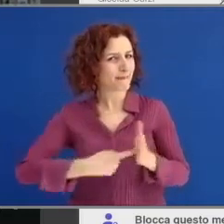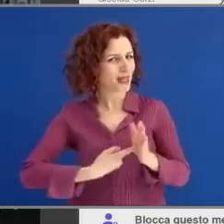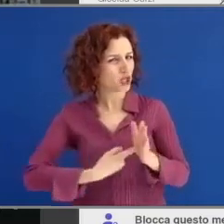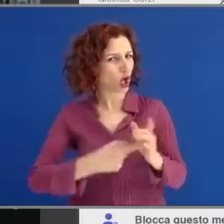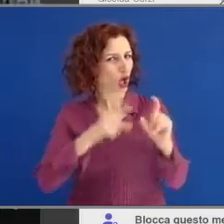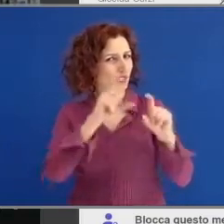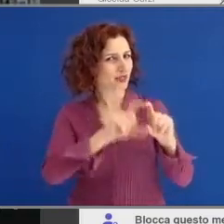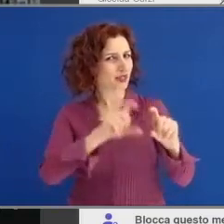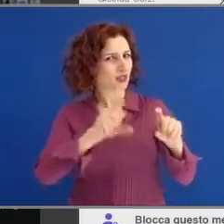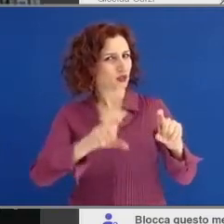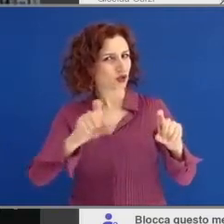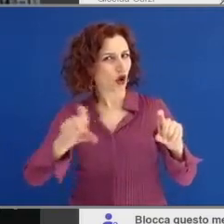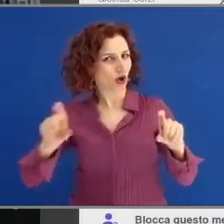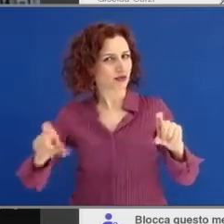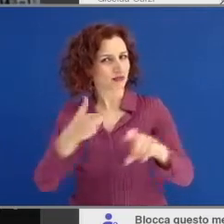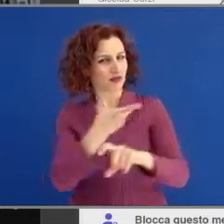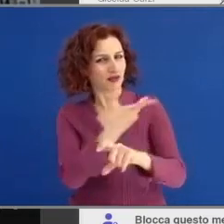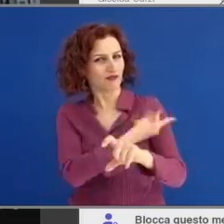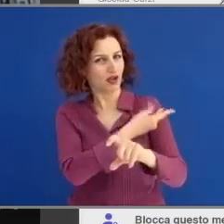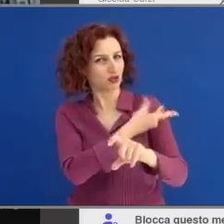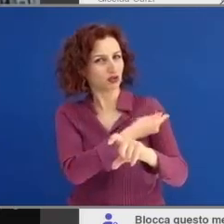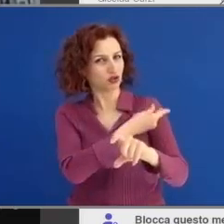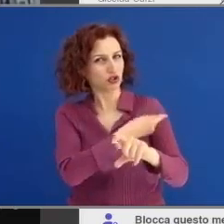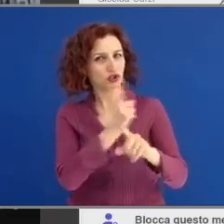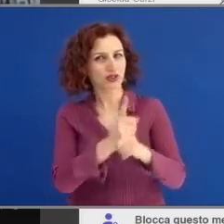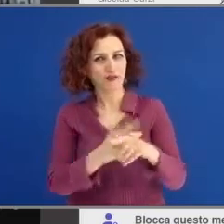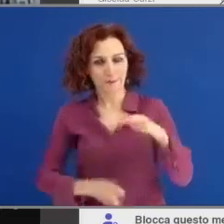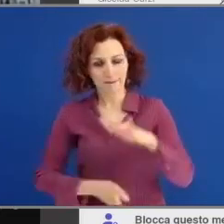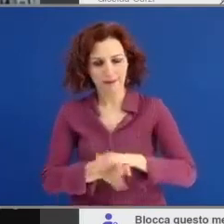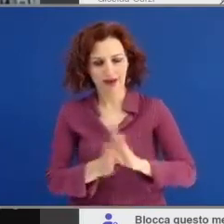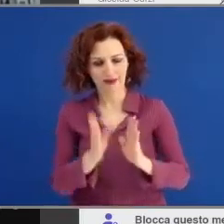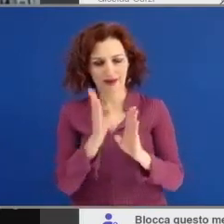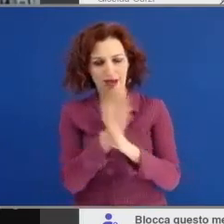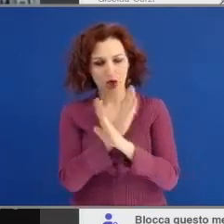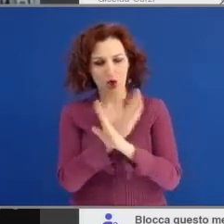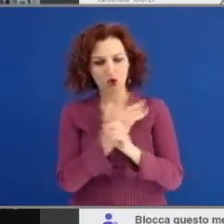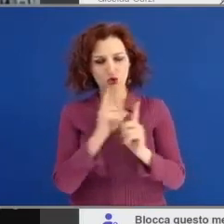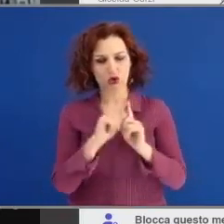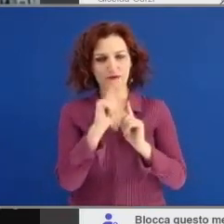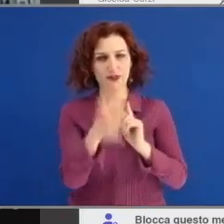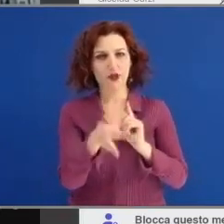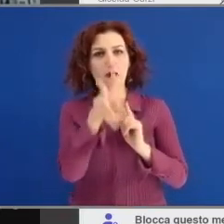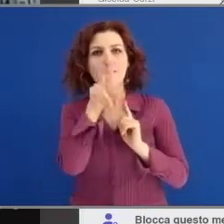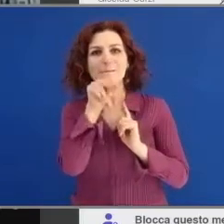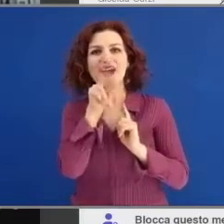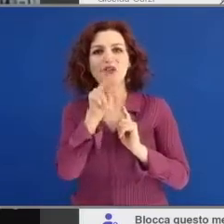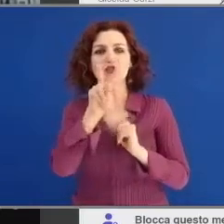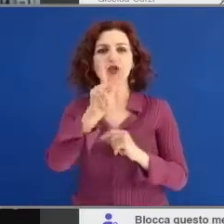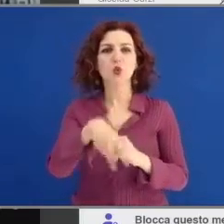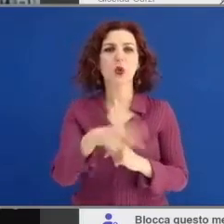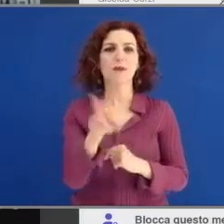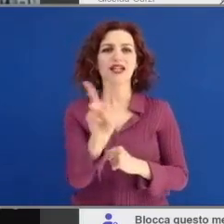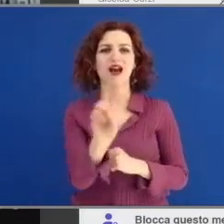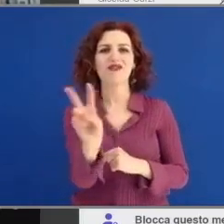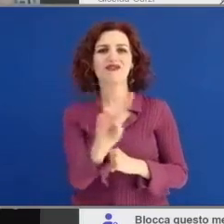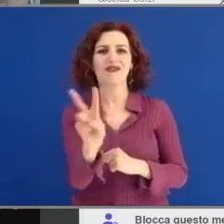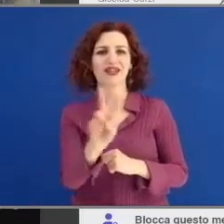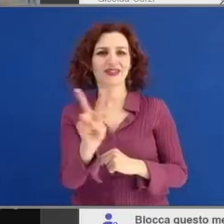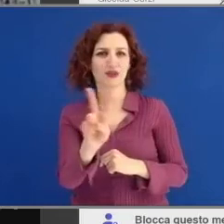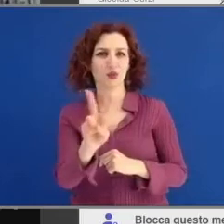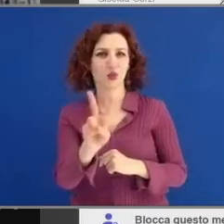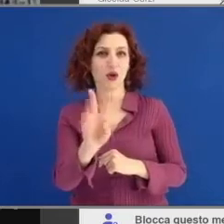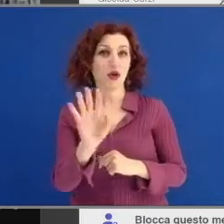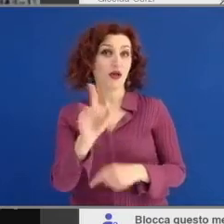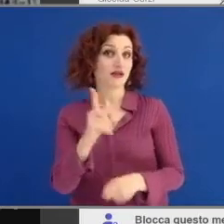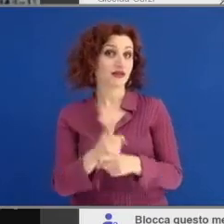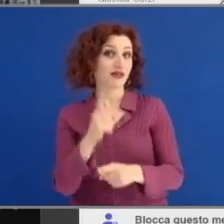da questo agosto fino al marzo 2022, previa approvazione futura